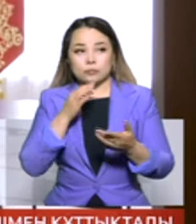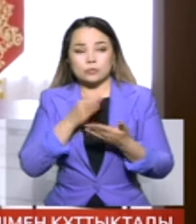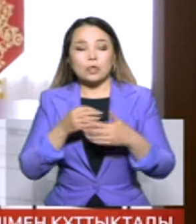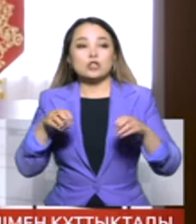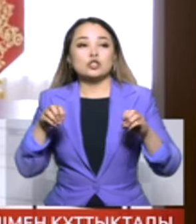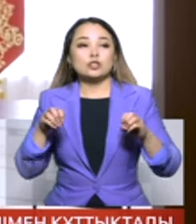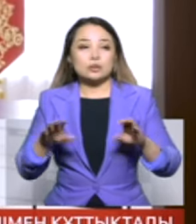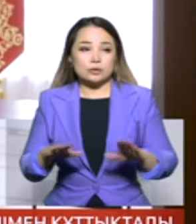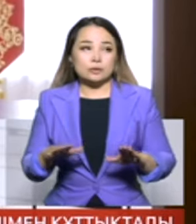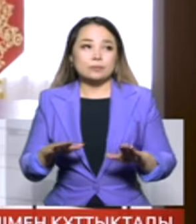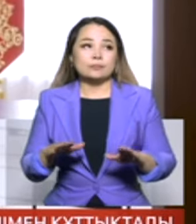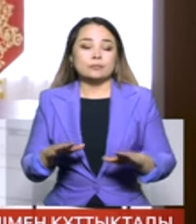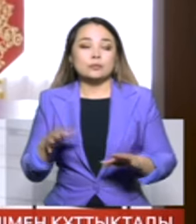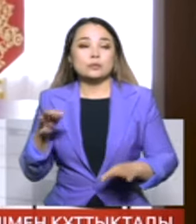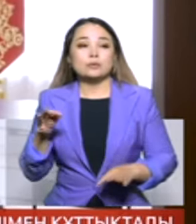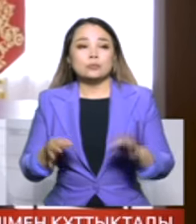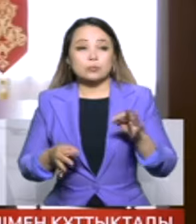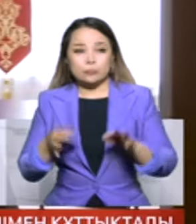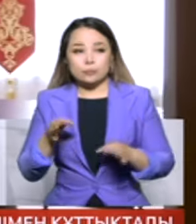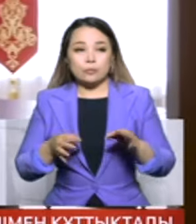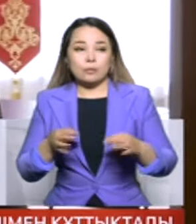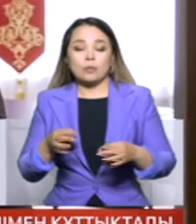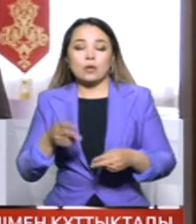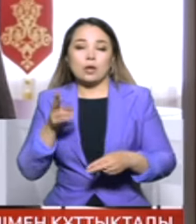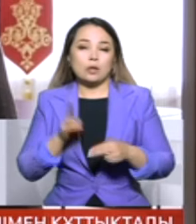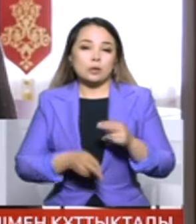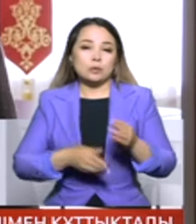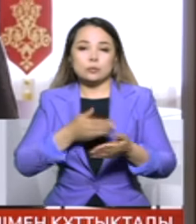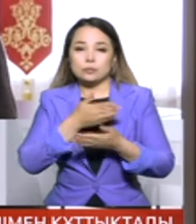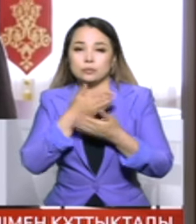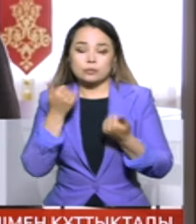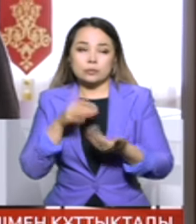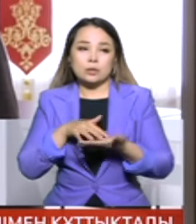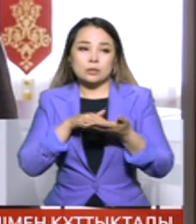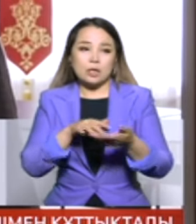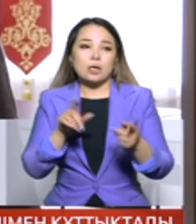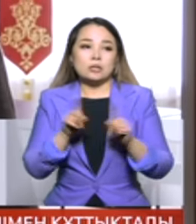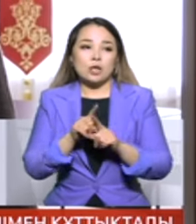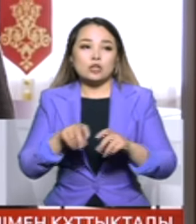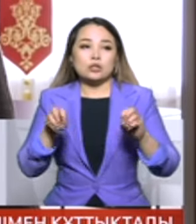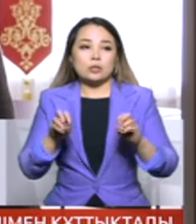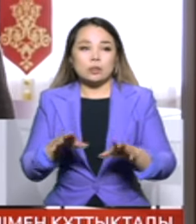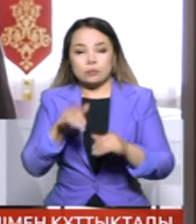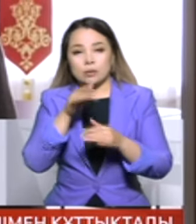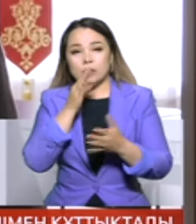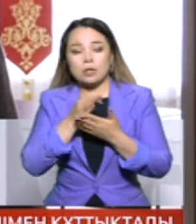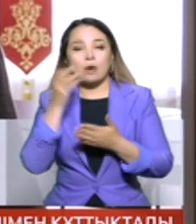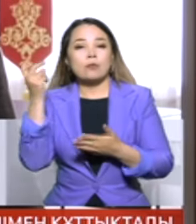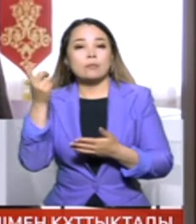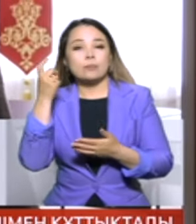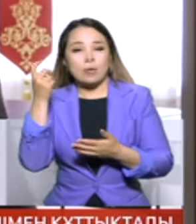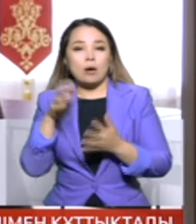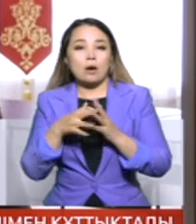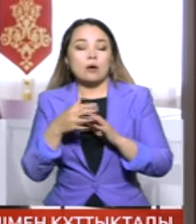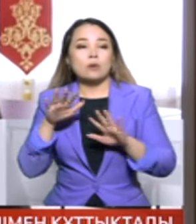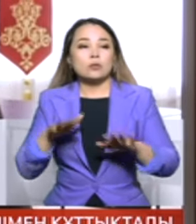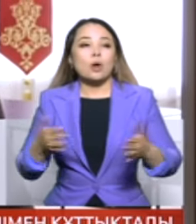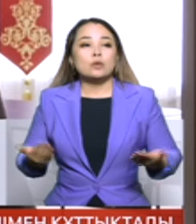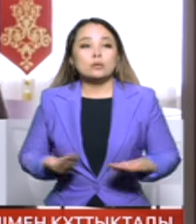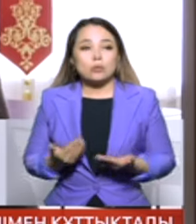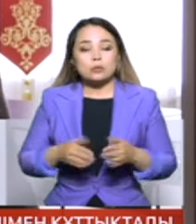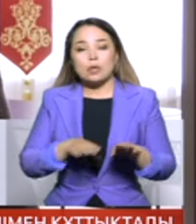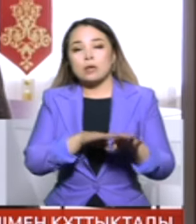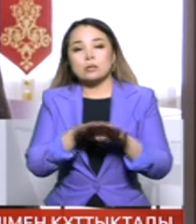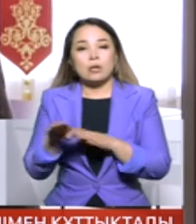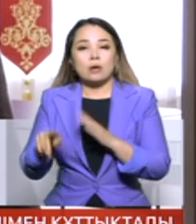Решение суда, значит, окончательного нету. Сотқа арыз түскенімен шешімі шықпай тұрып, фермер мен ауыл тұрғындары ортақ